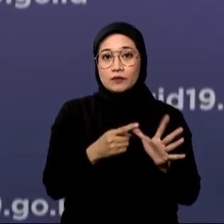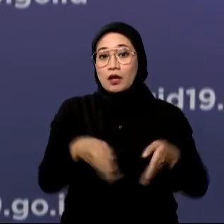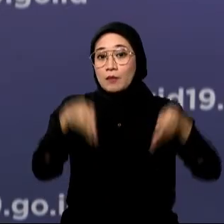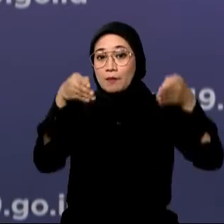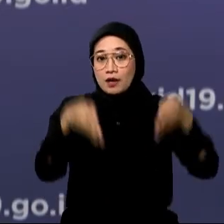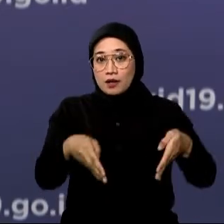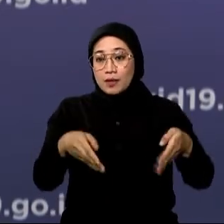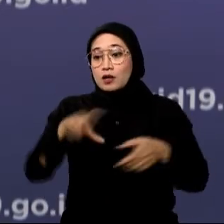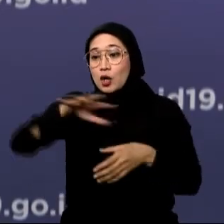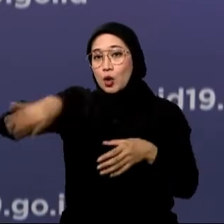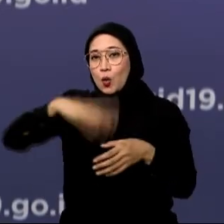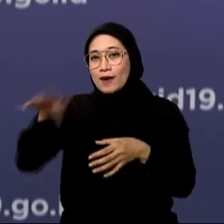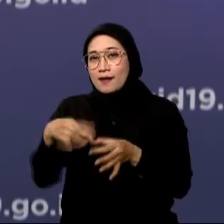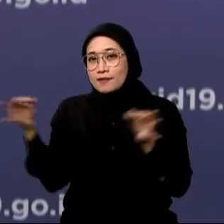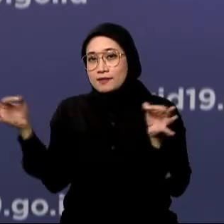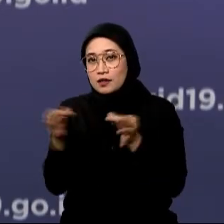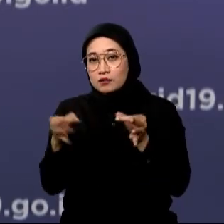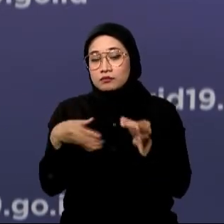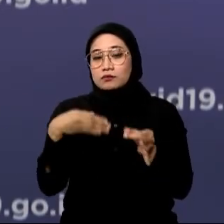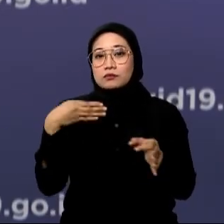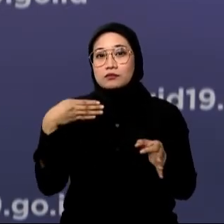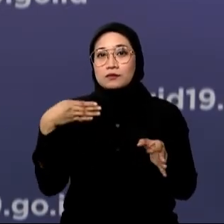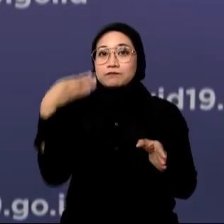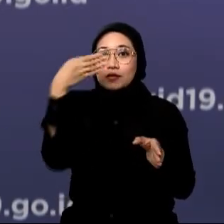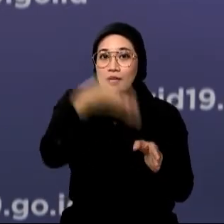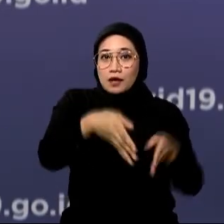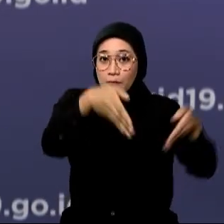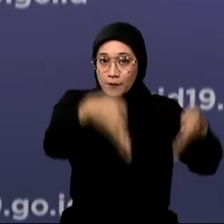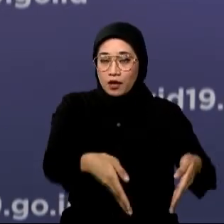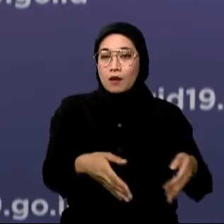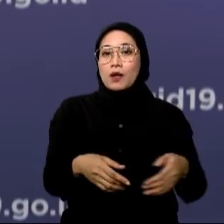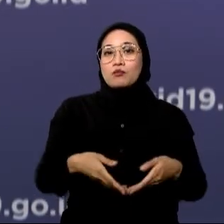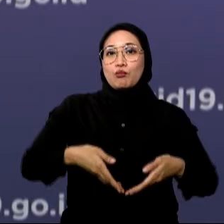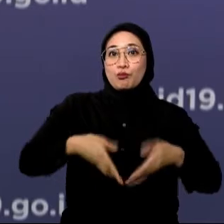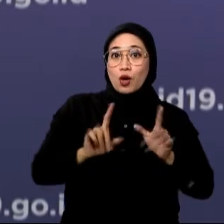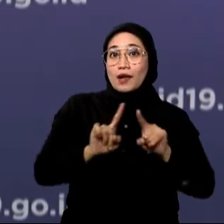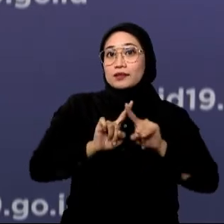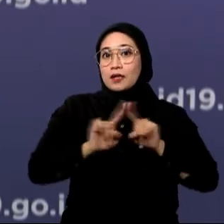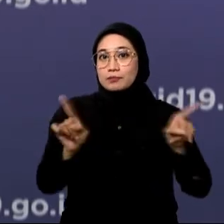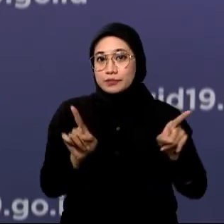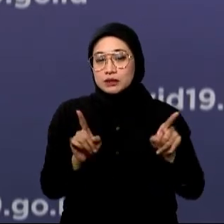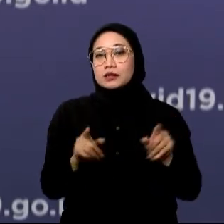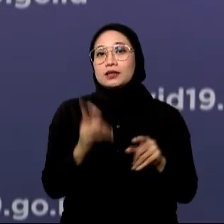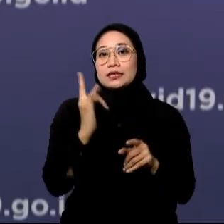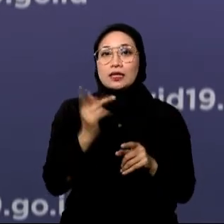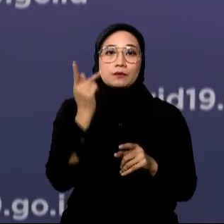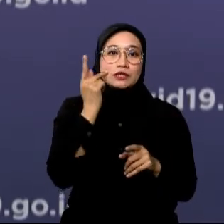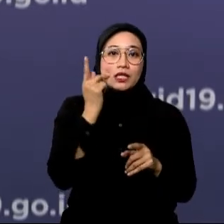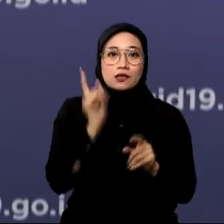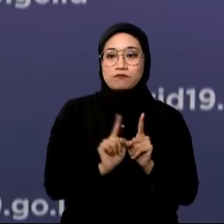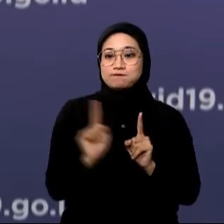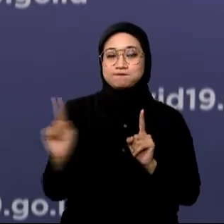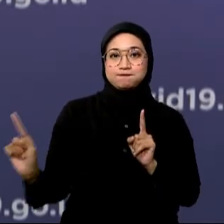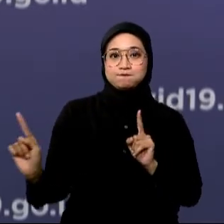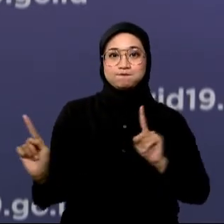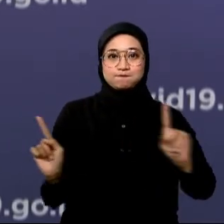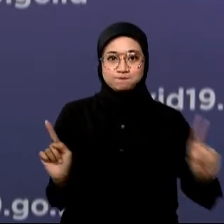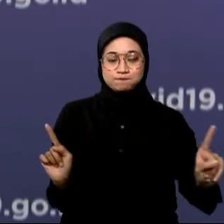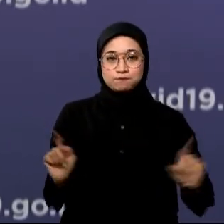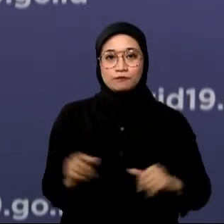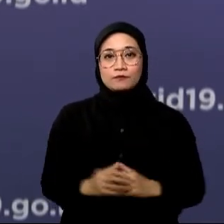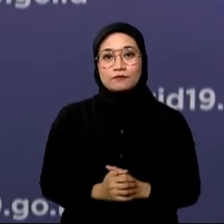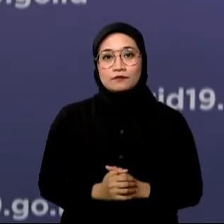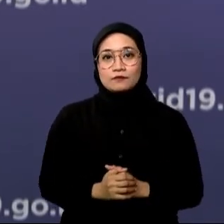dengan tetap memperhatikan physical distancing dengan jarak minimal 2 meter maupun kewaspadaan standar setiap individu pelayat